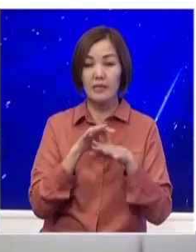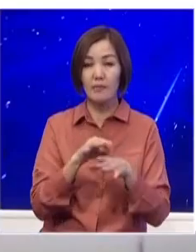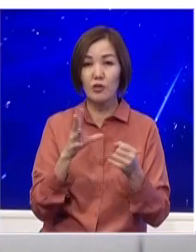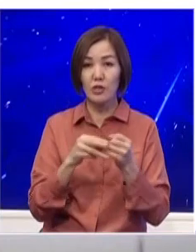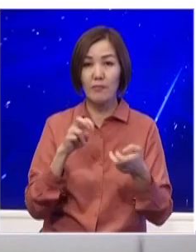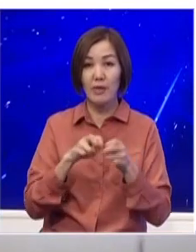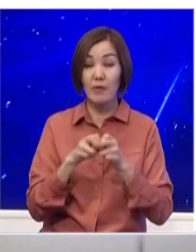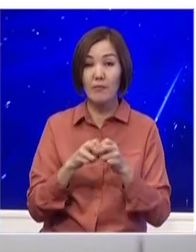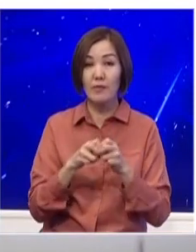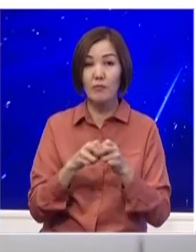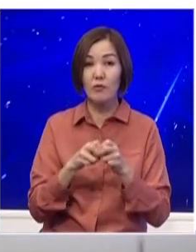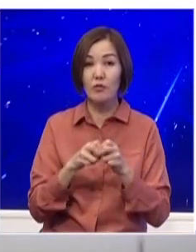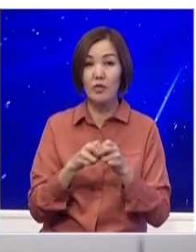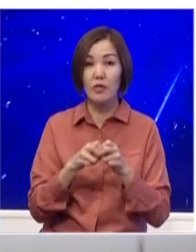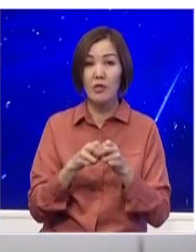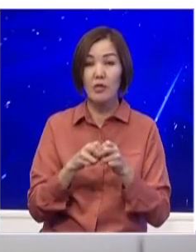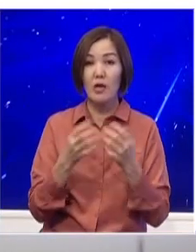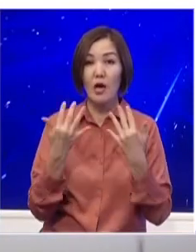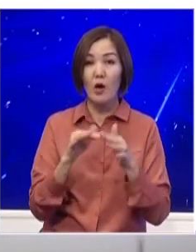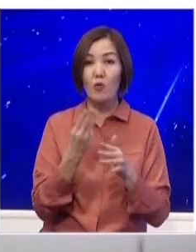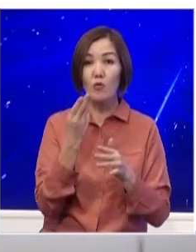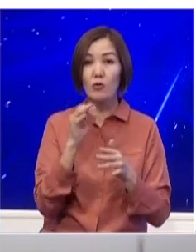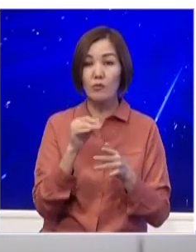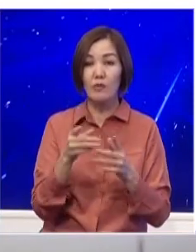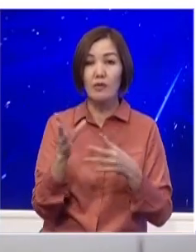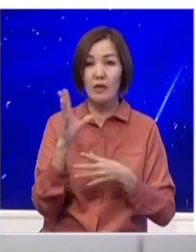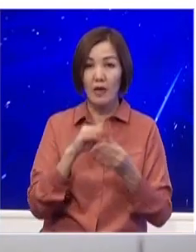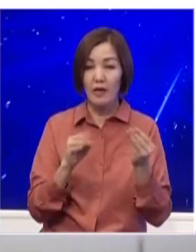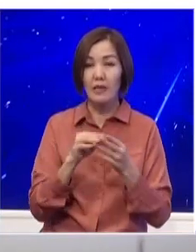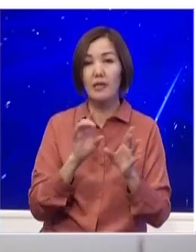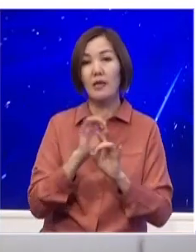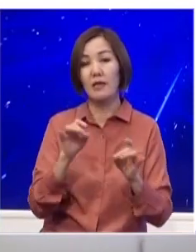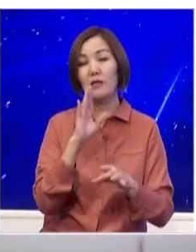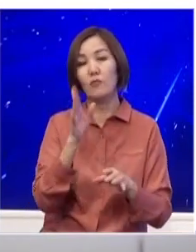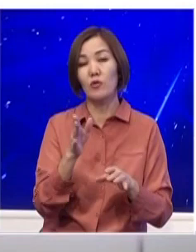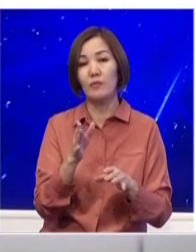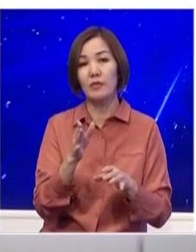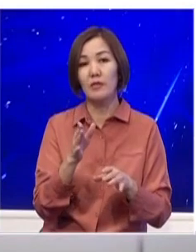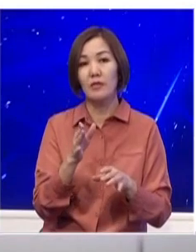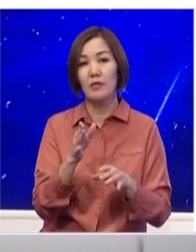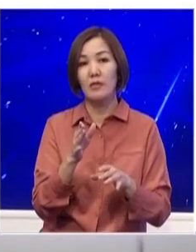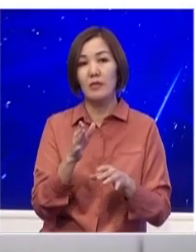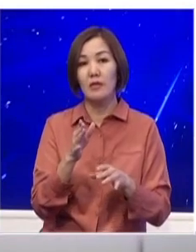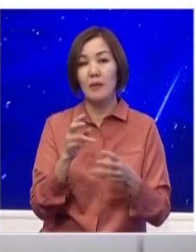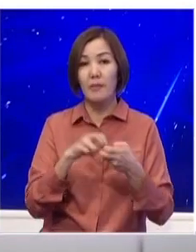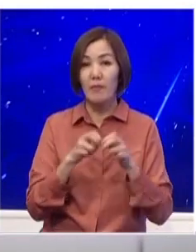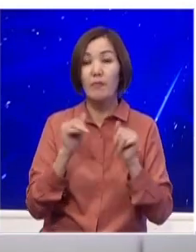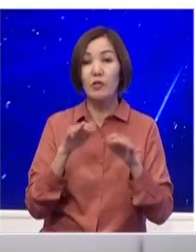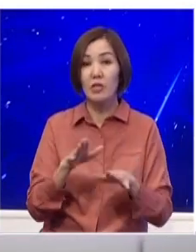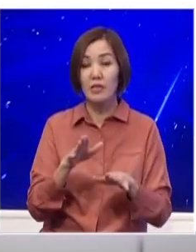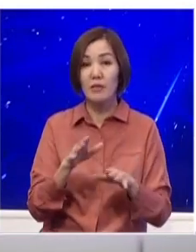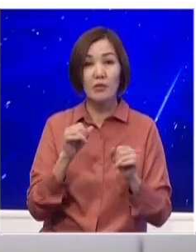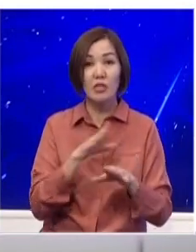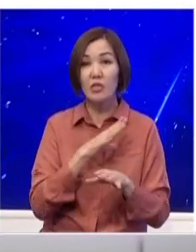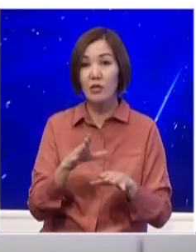вопросу, именно вокруг села Шымыр, мы вернемся к этому вопросу. Сонда, ана кісілердің айтқан шаруасы шешілді ма, шешілді ма, сіз